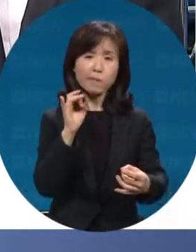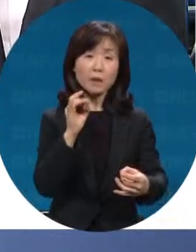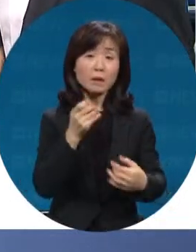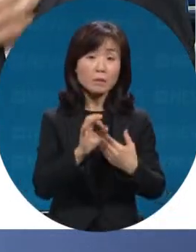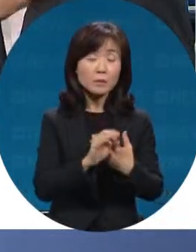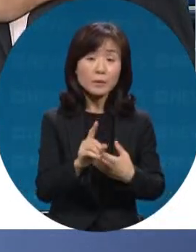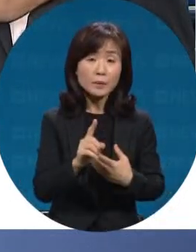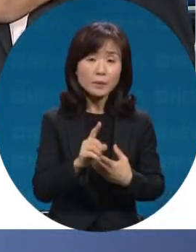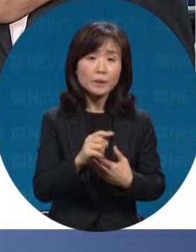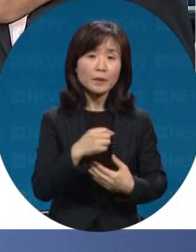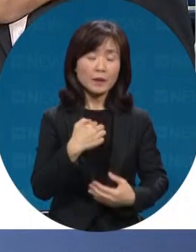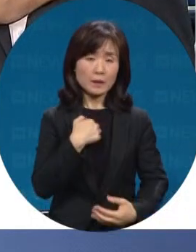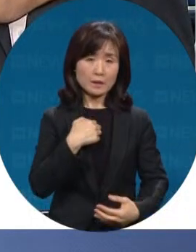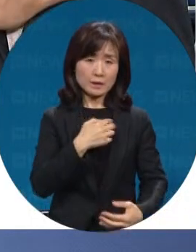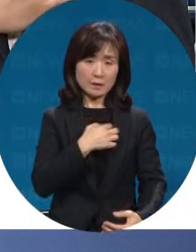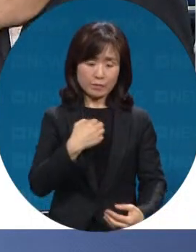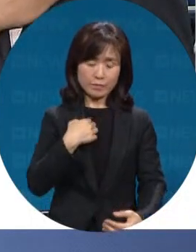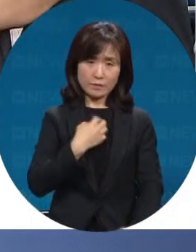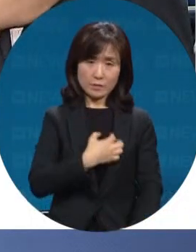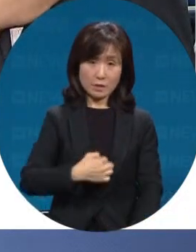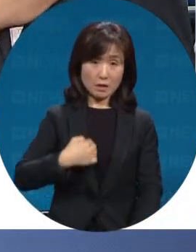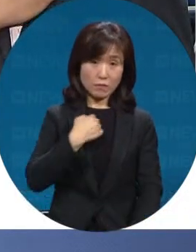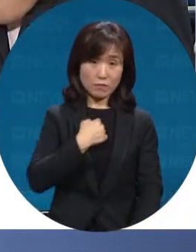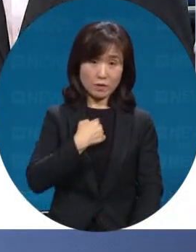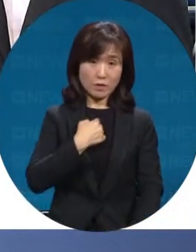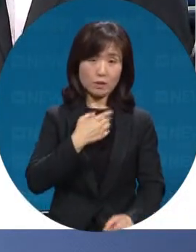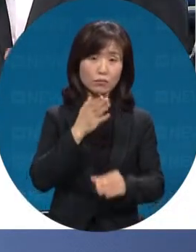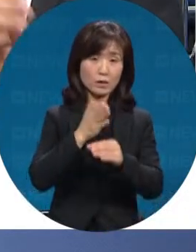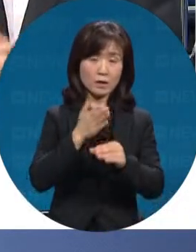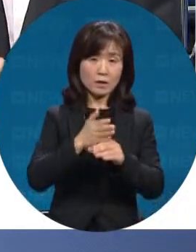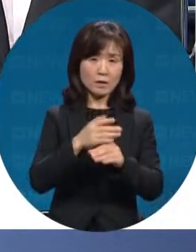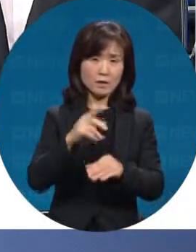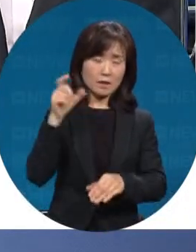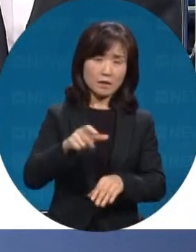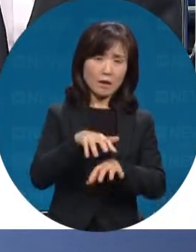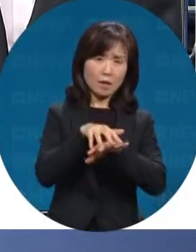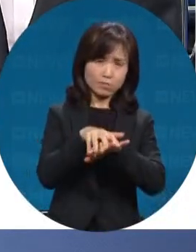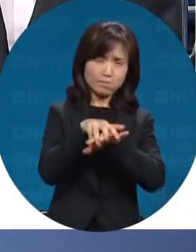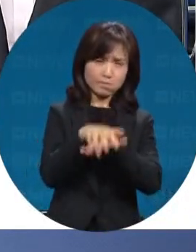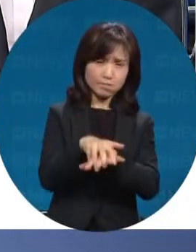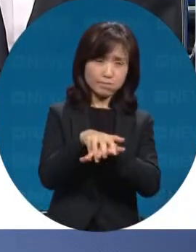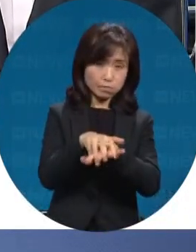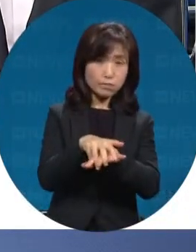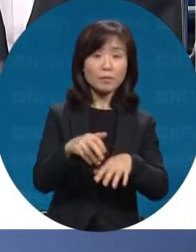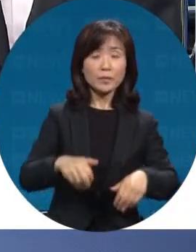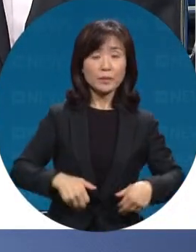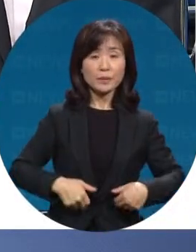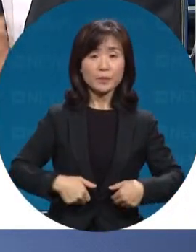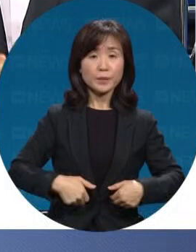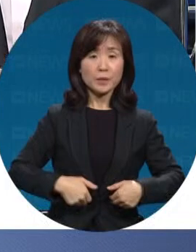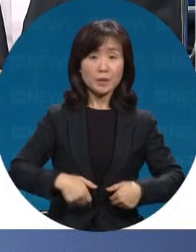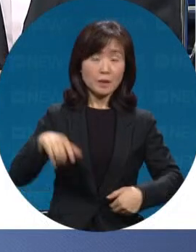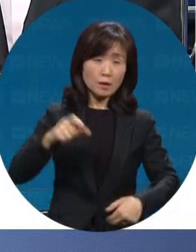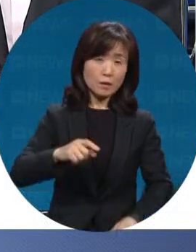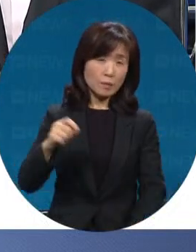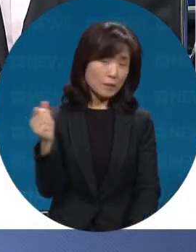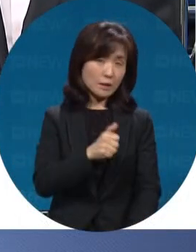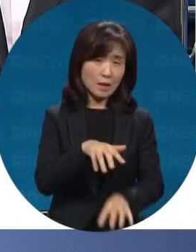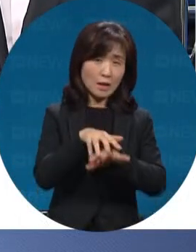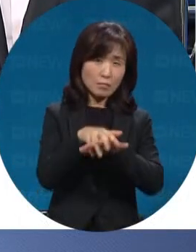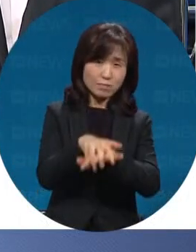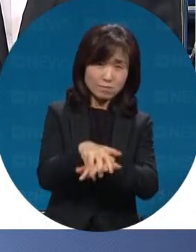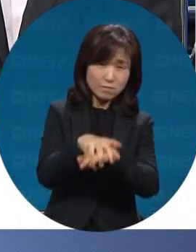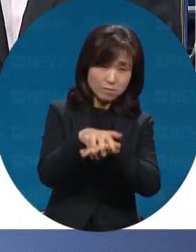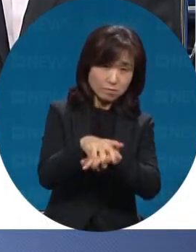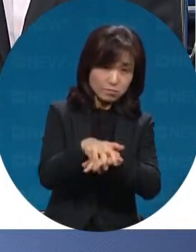이러면은 가슴 가운데를 강하게 압박을 해 주셔야 됩니다. 강하고 빠르게